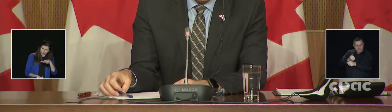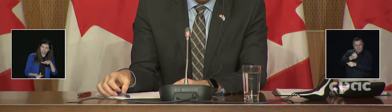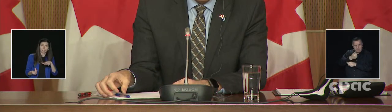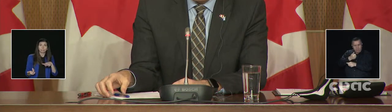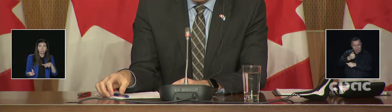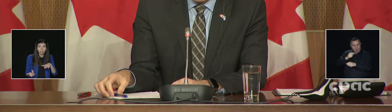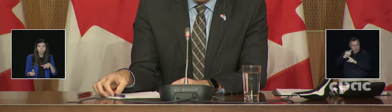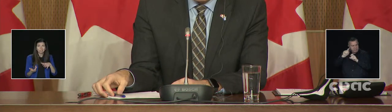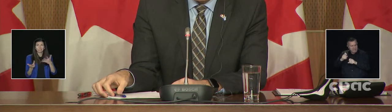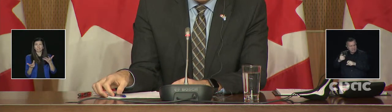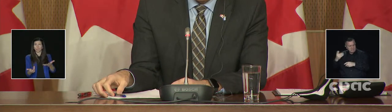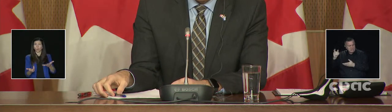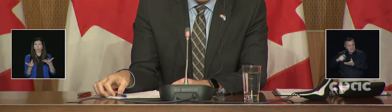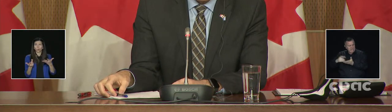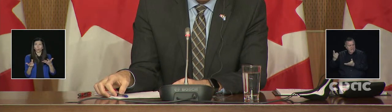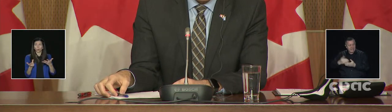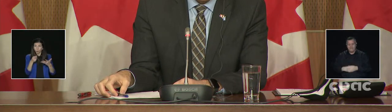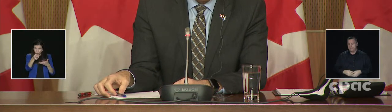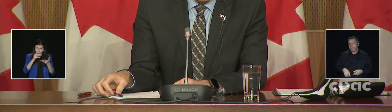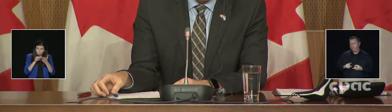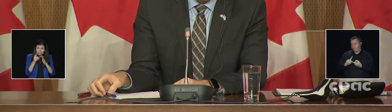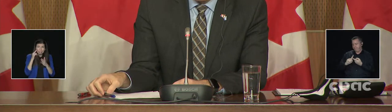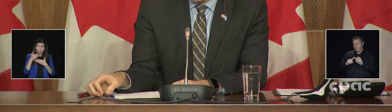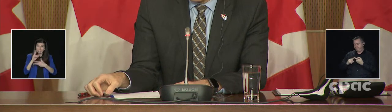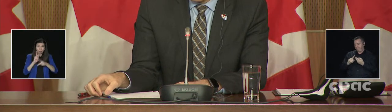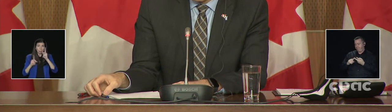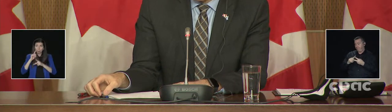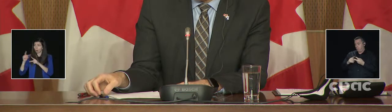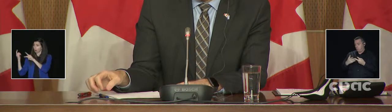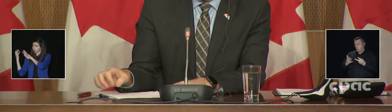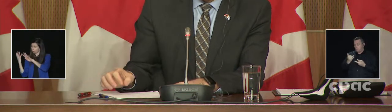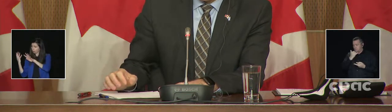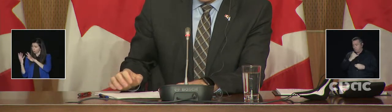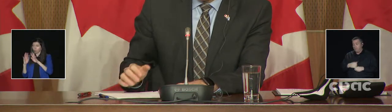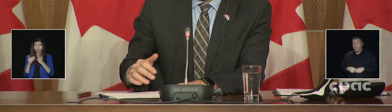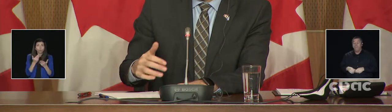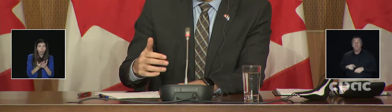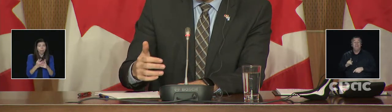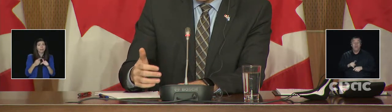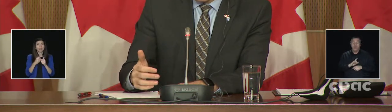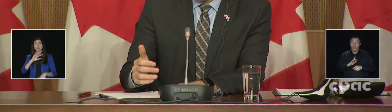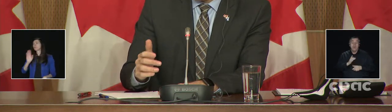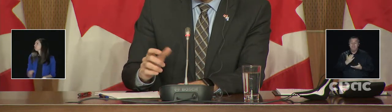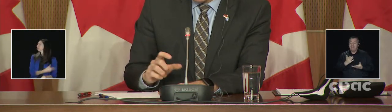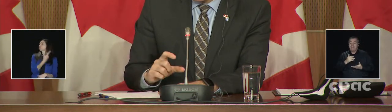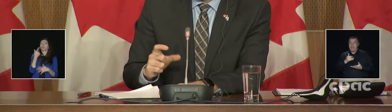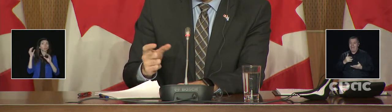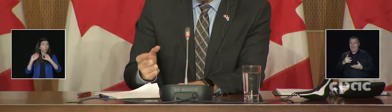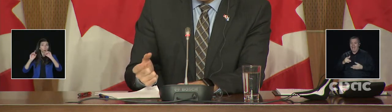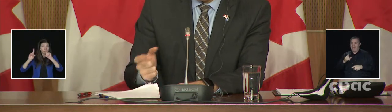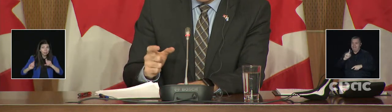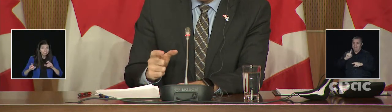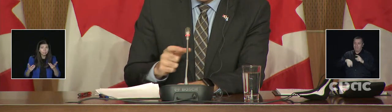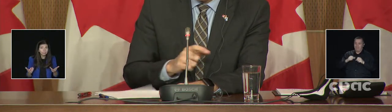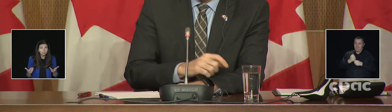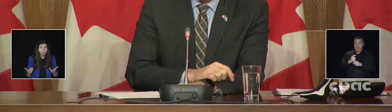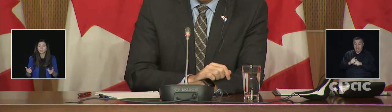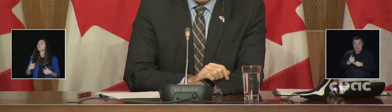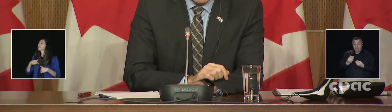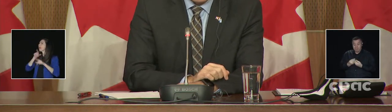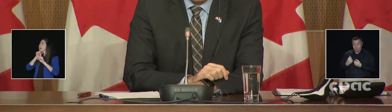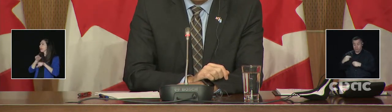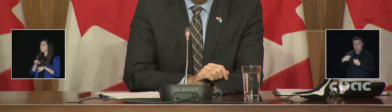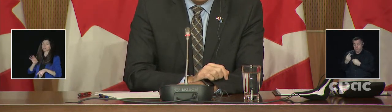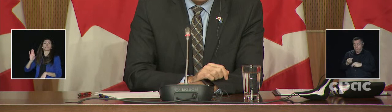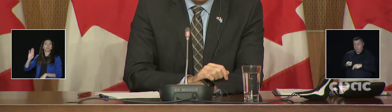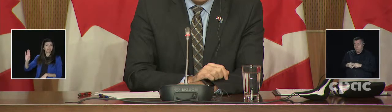qui se passent. La première, c'est qu'il y a effectivement une capacité incomplète jusqu'à maintenant, même si elle a été augmentée significativement, comme on